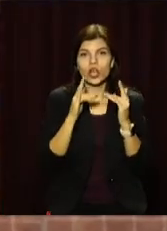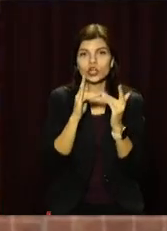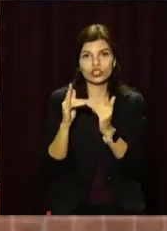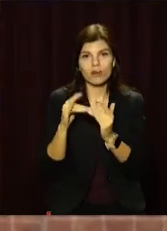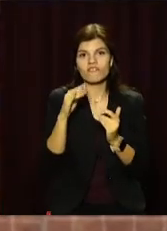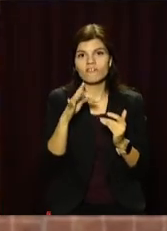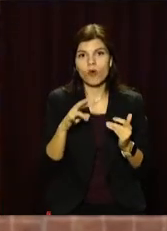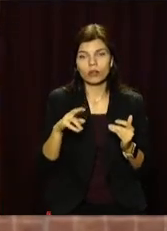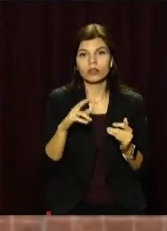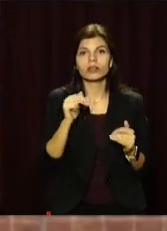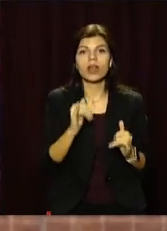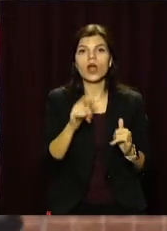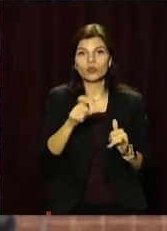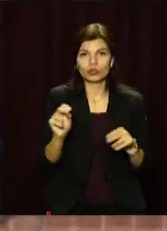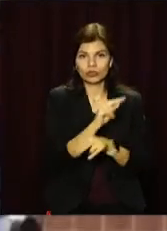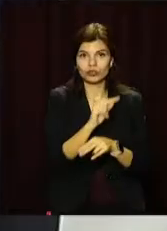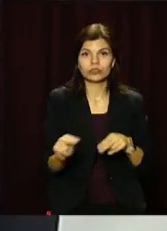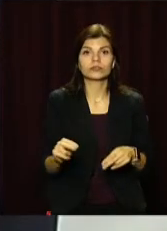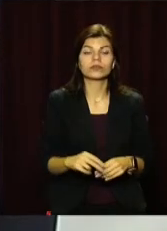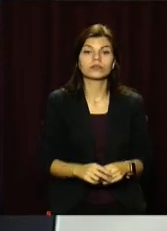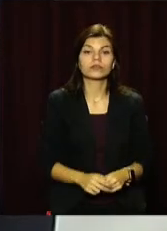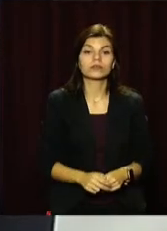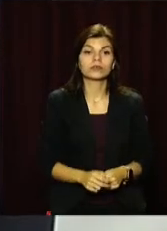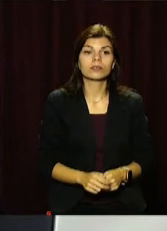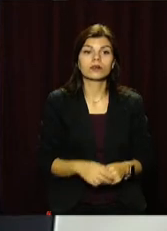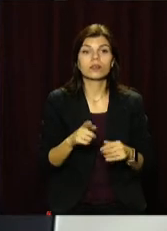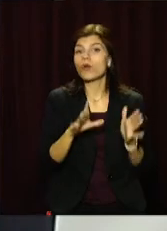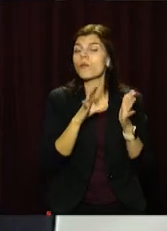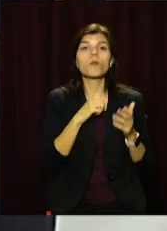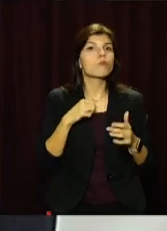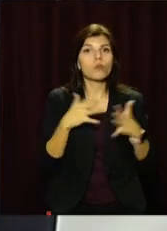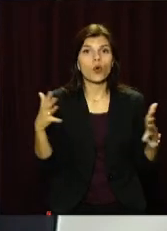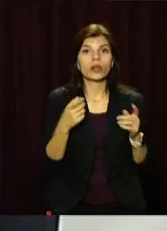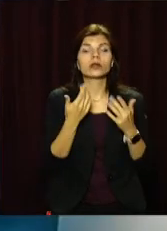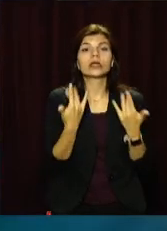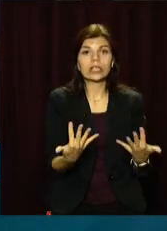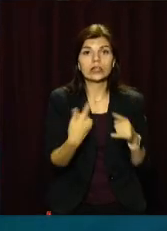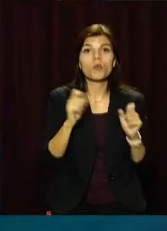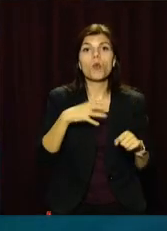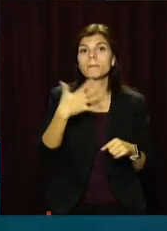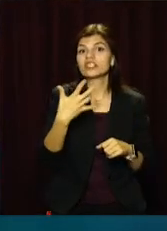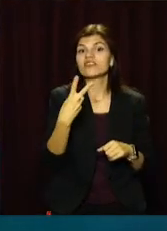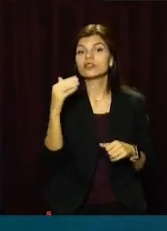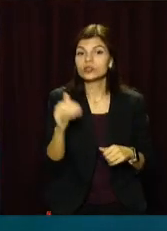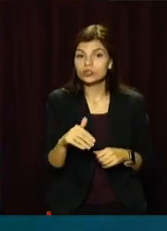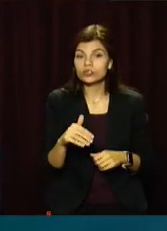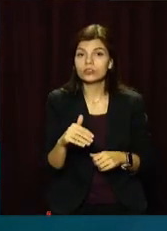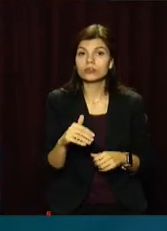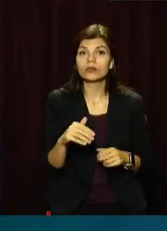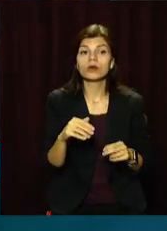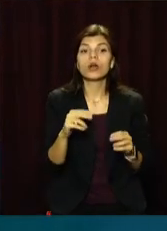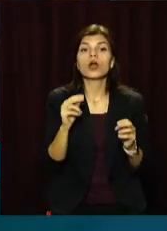по країні для лікування недужих. Максимальна кількість може бути 52 тисячі.